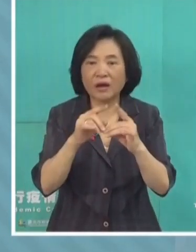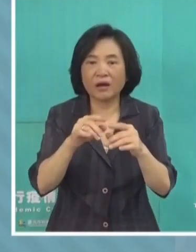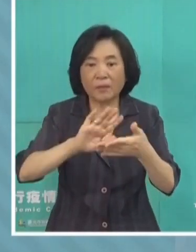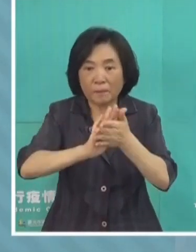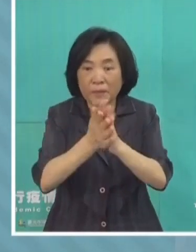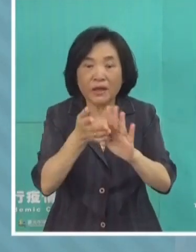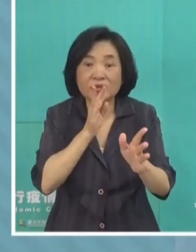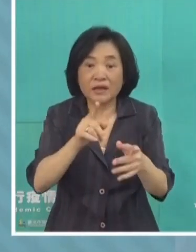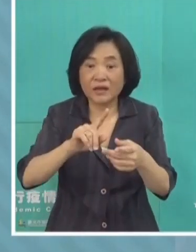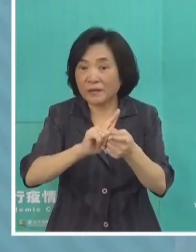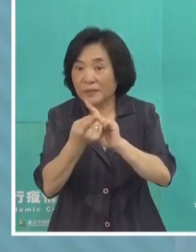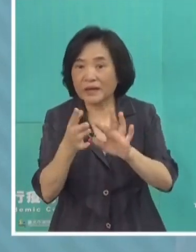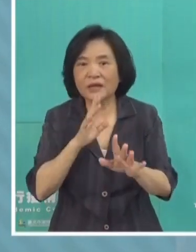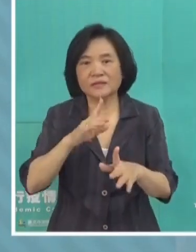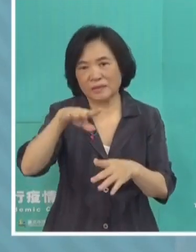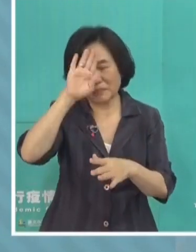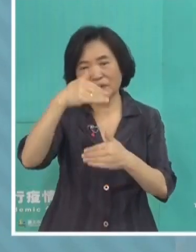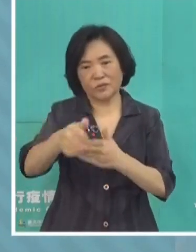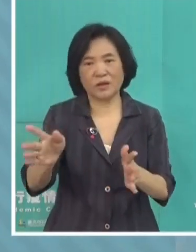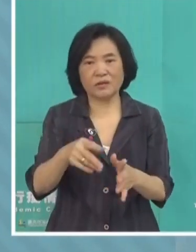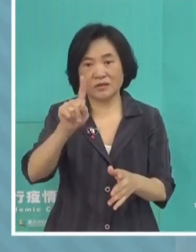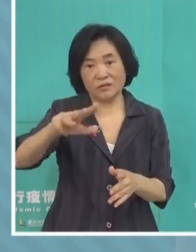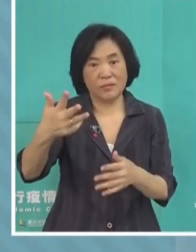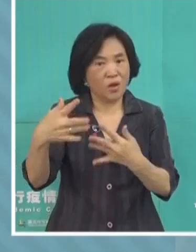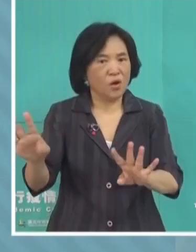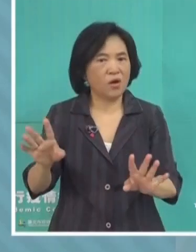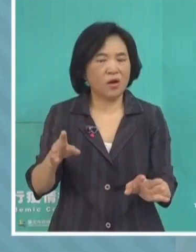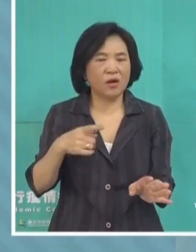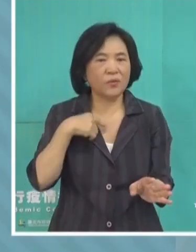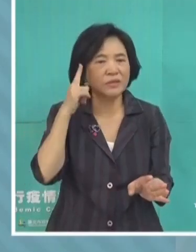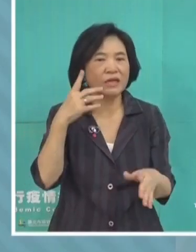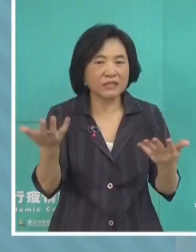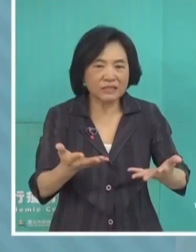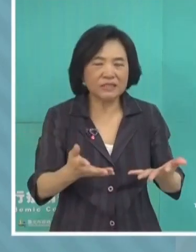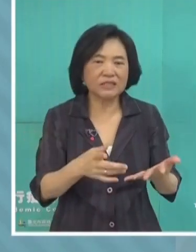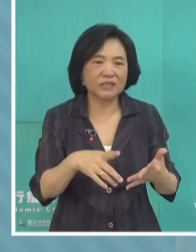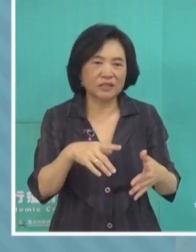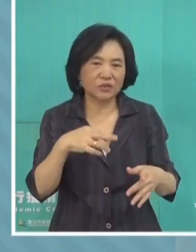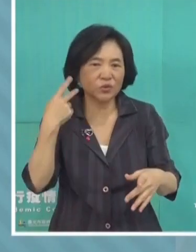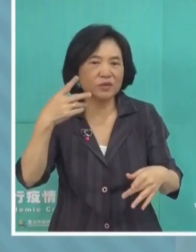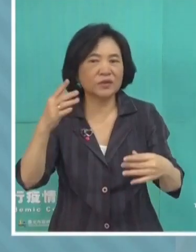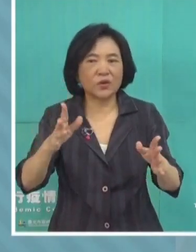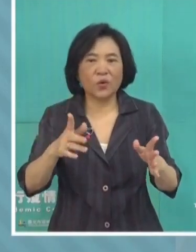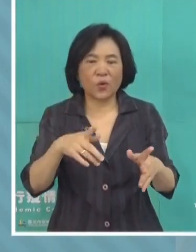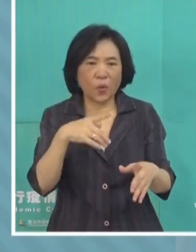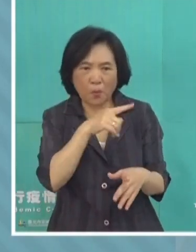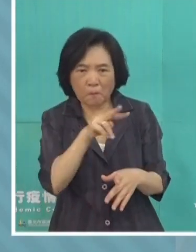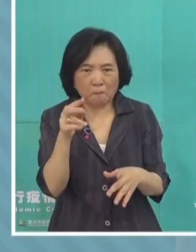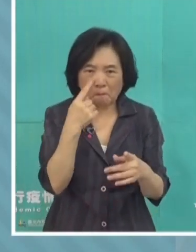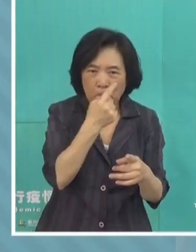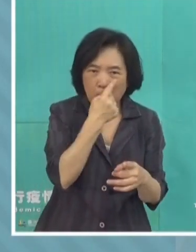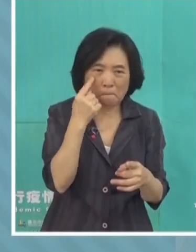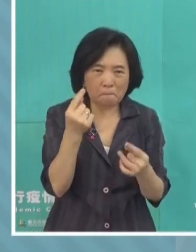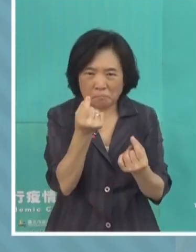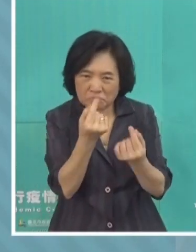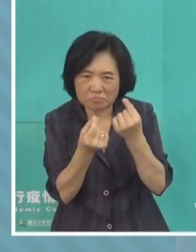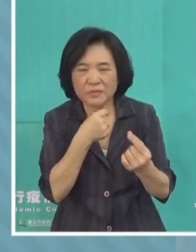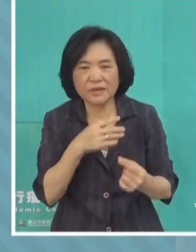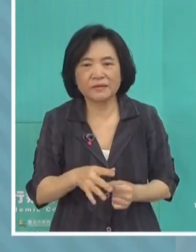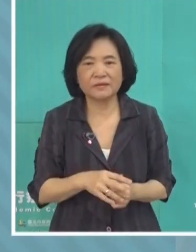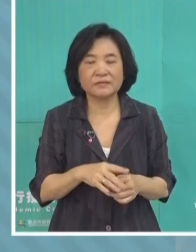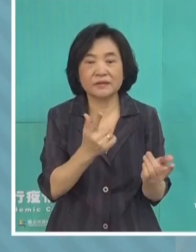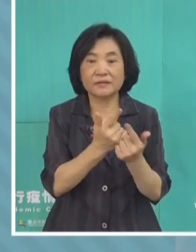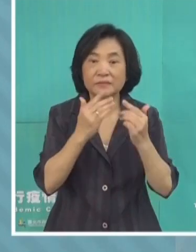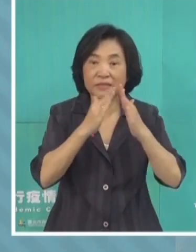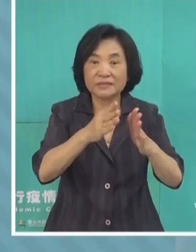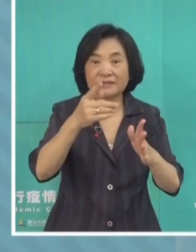的1800，你知道哦，所以是有轻重缓急了哈。那当然在台北市，你知道我们的市场感染